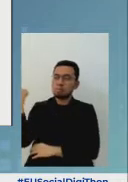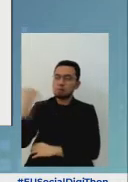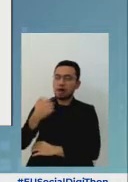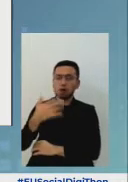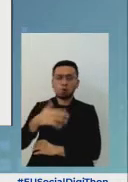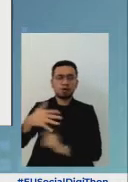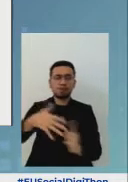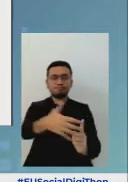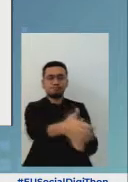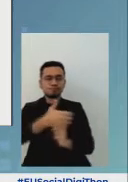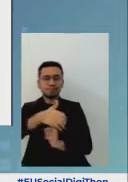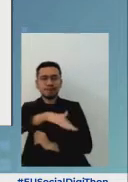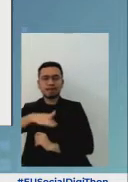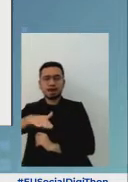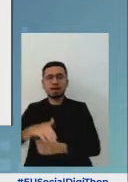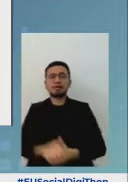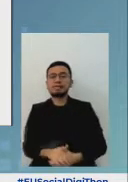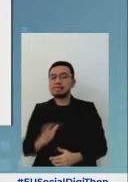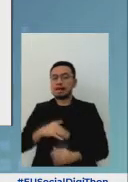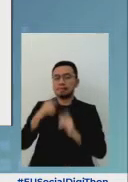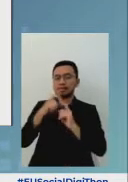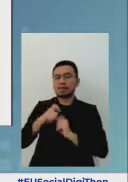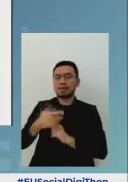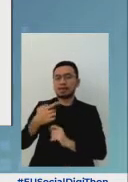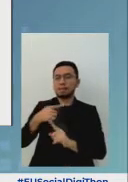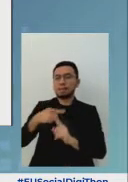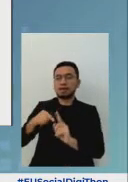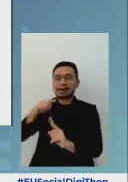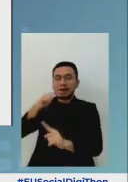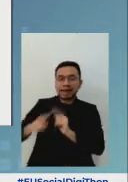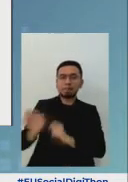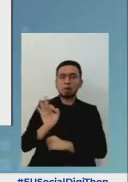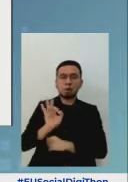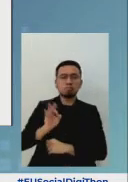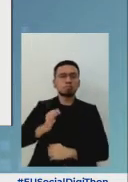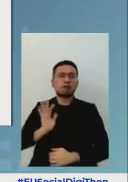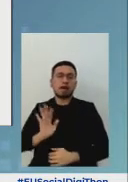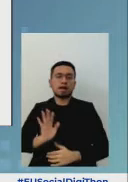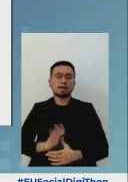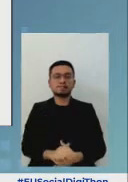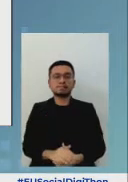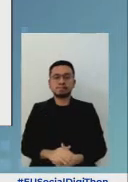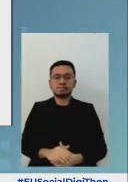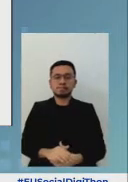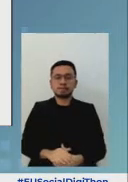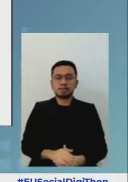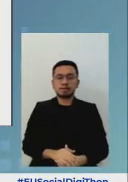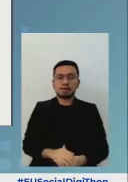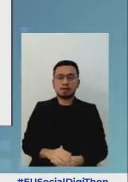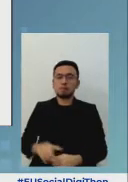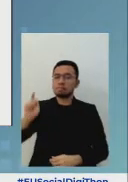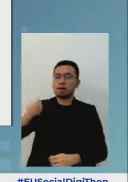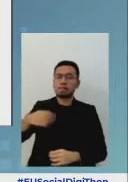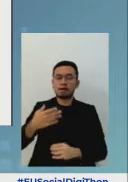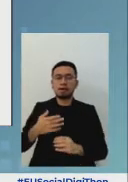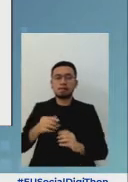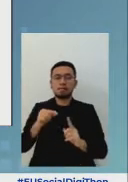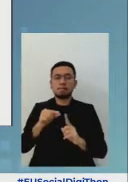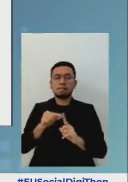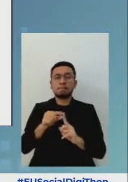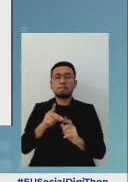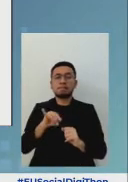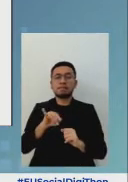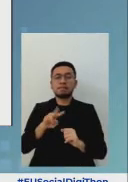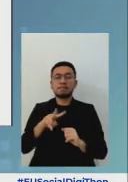ya. Oke, next. Oke, menggunakan pengaturan privasi pada akun sosial